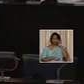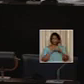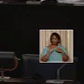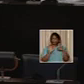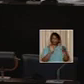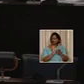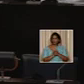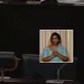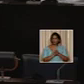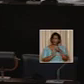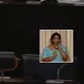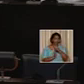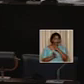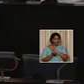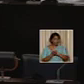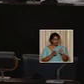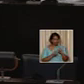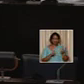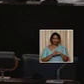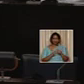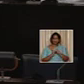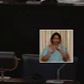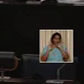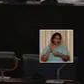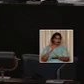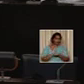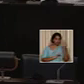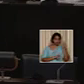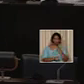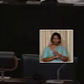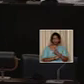समग विश्राम गोस्थिटीन सह सेविंग हेरगोस्थिटीन